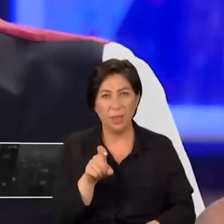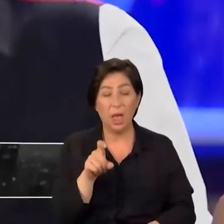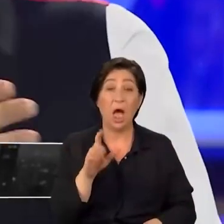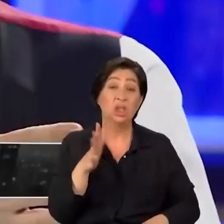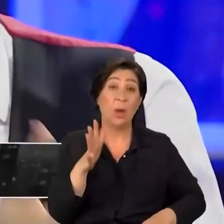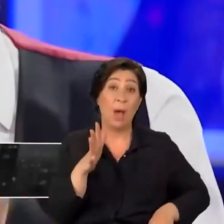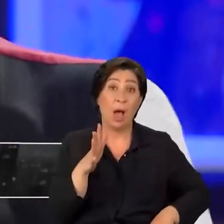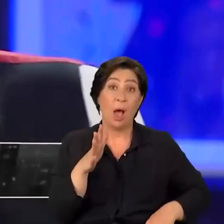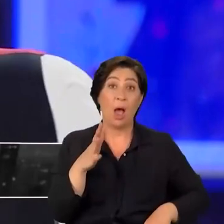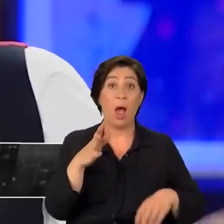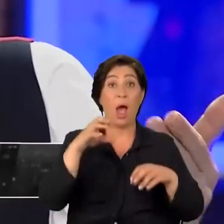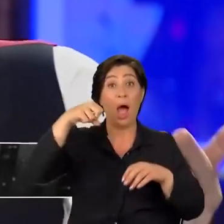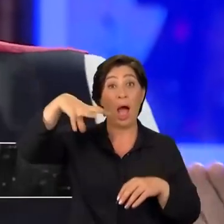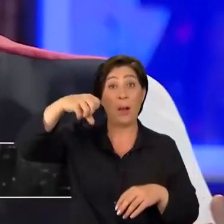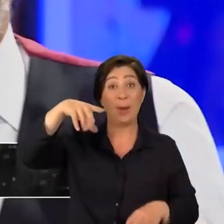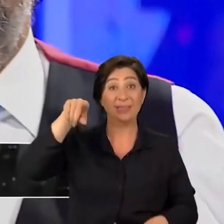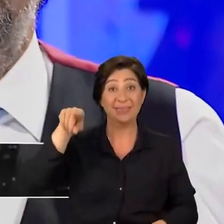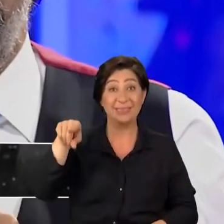Acaba AK Parti'nin